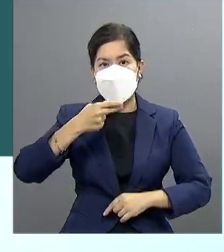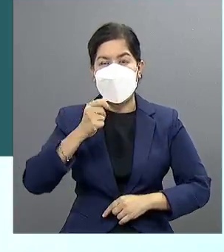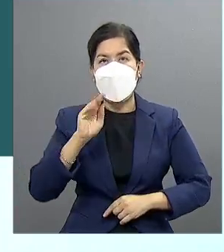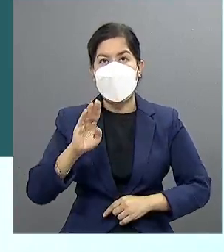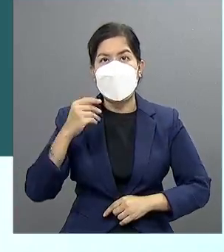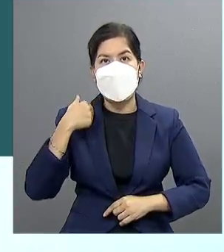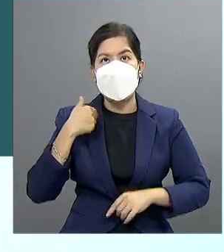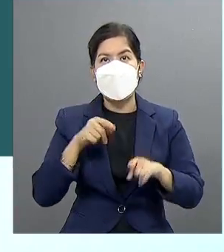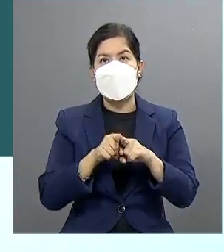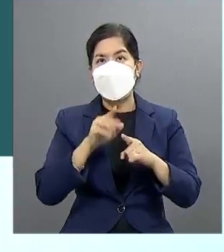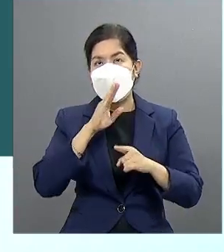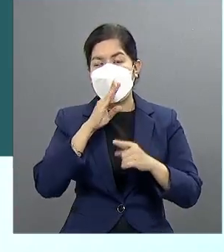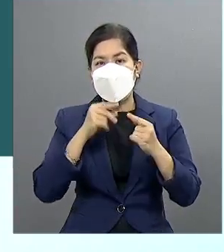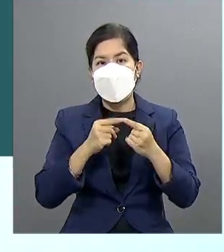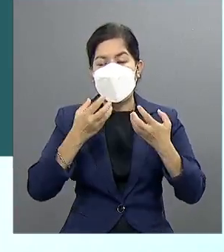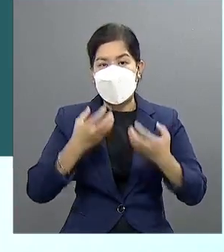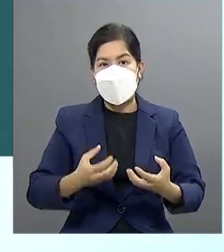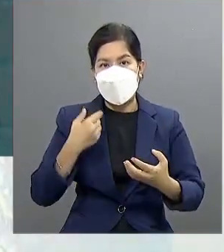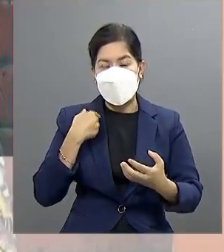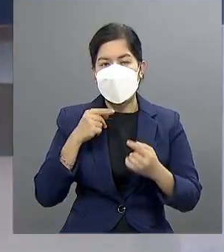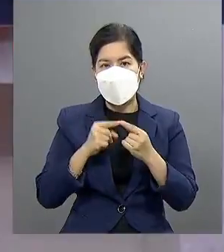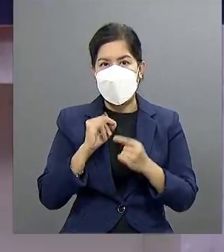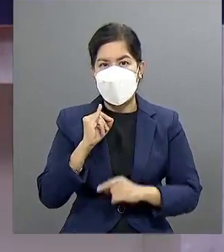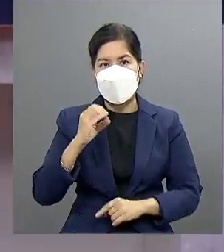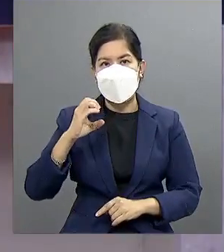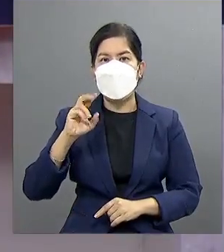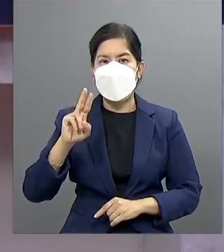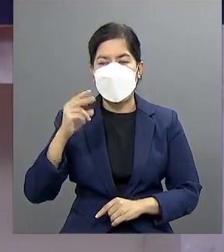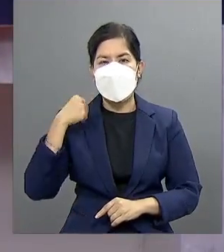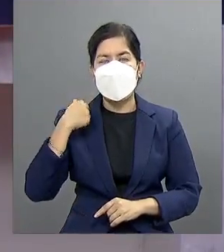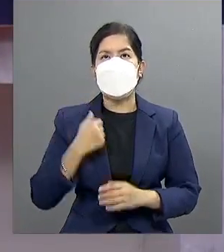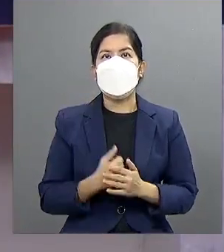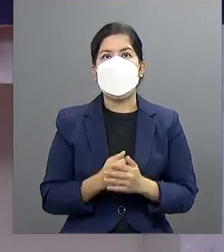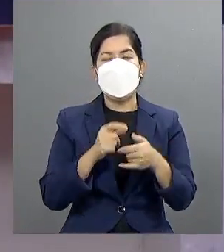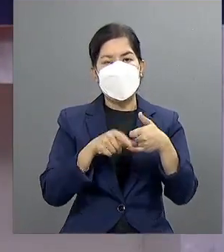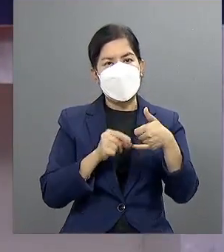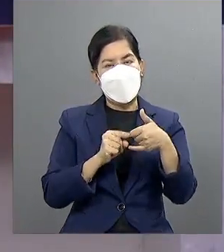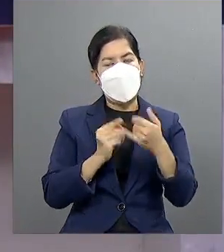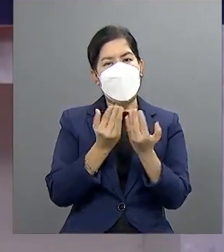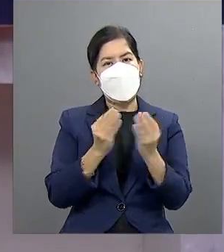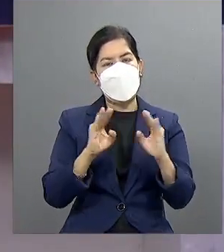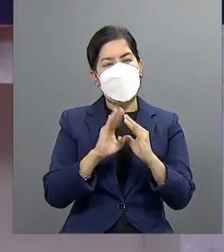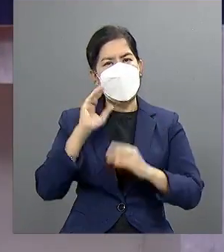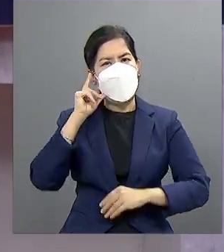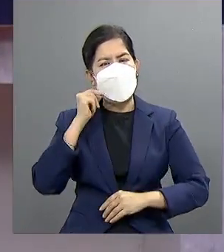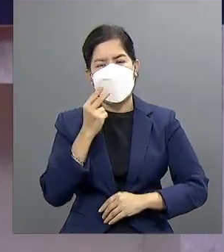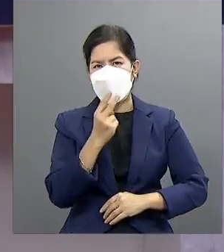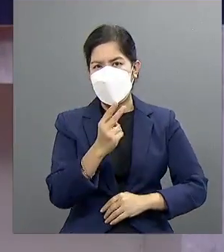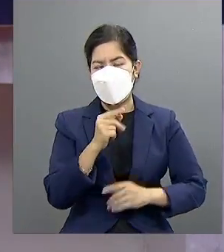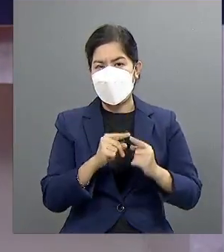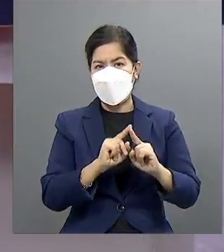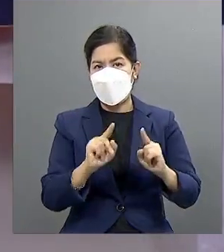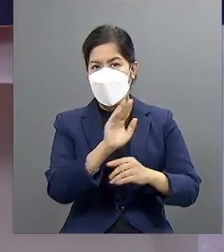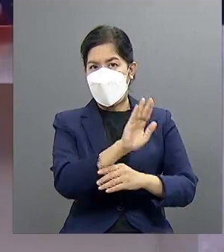ก็ต้องอยู่ ICU พ่นยาอะไรเงี้ยค่ะ ค่ะนั้นแบบนี้คือผู้ปกครองคือต้องสังเกตความแตกต่างกันระหว่างเชื้อไวรัสโ